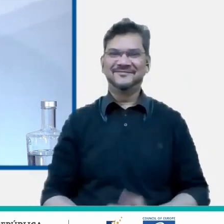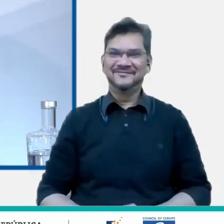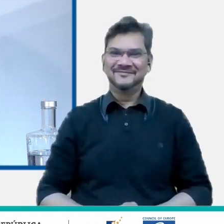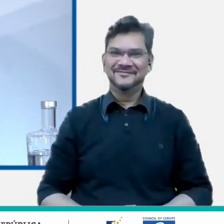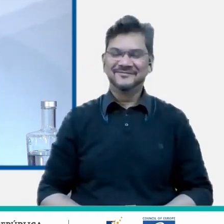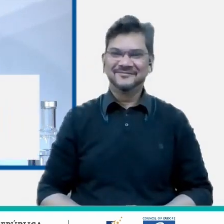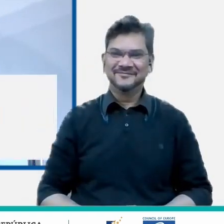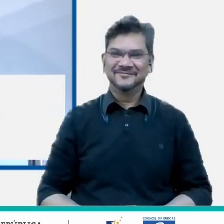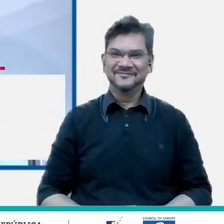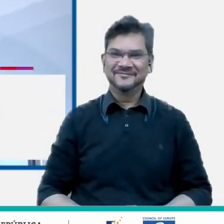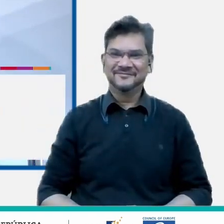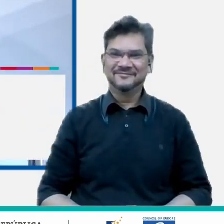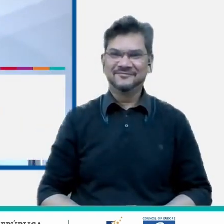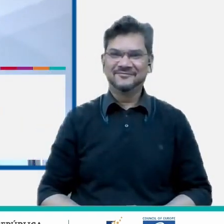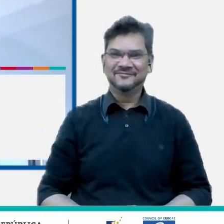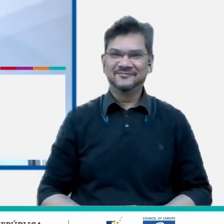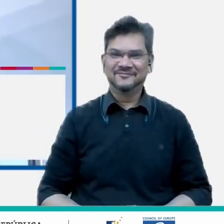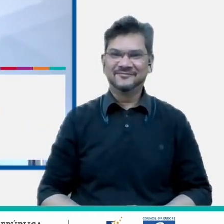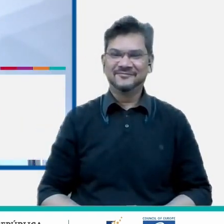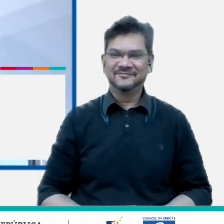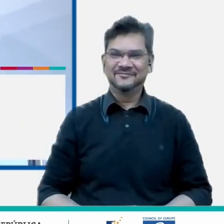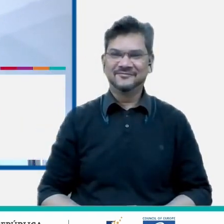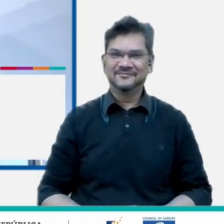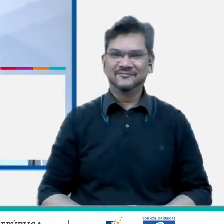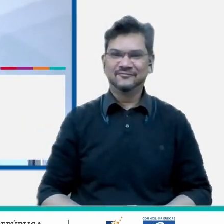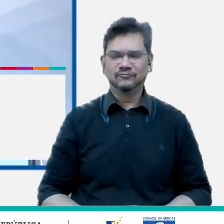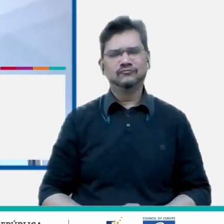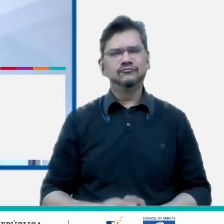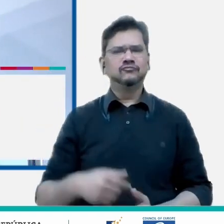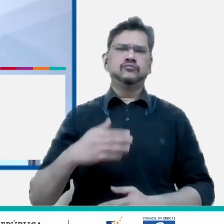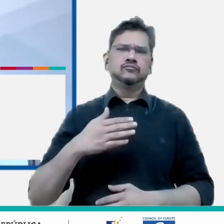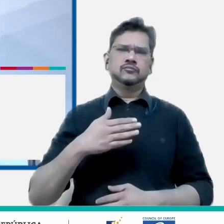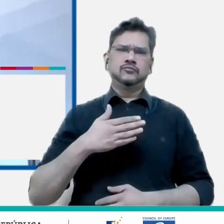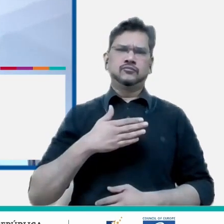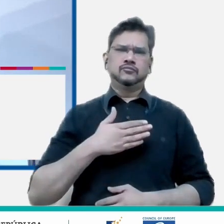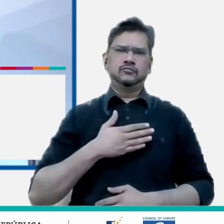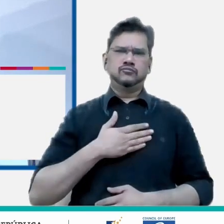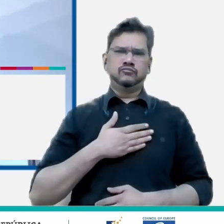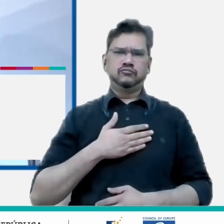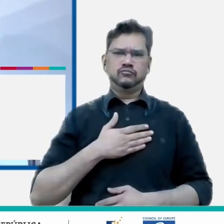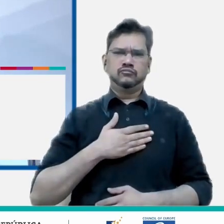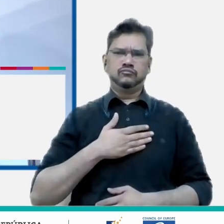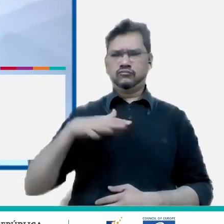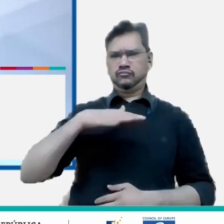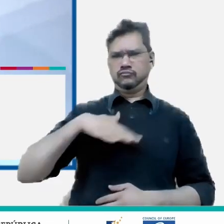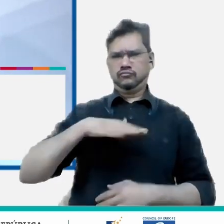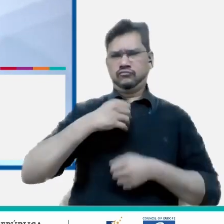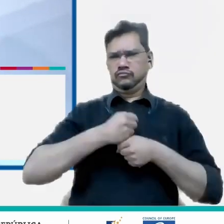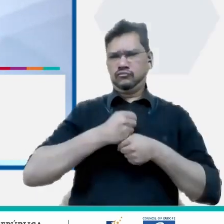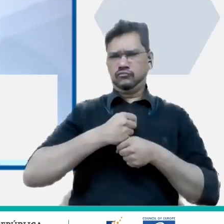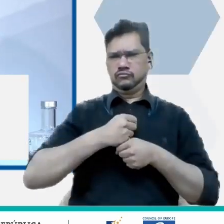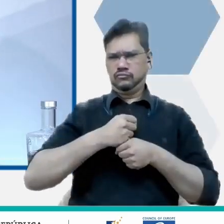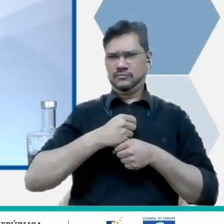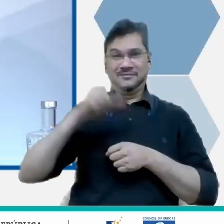нашей республике и о взглядах на дорожную карту. Говоря о Сендайской программе, мы говорим, что для нашей республики